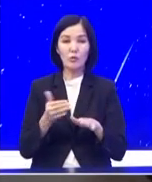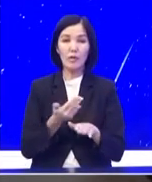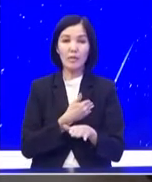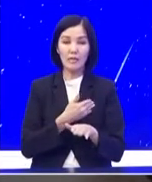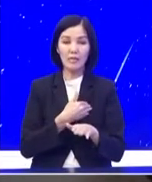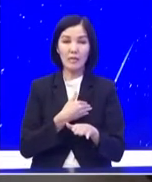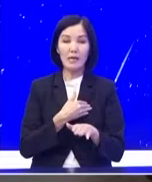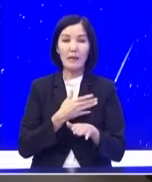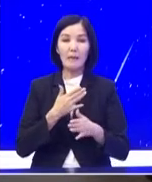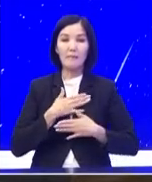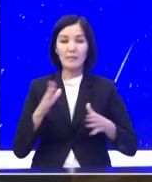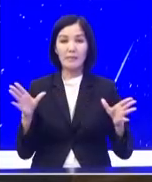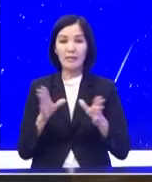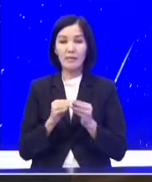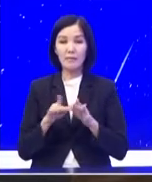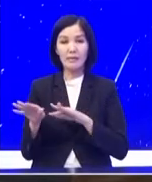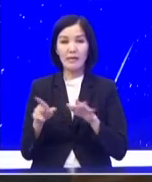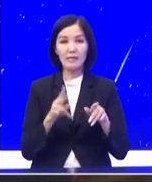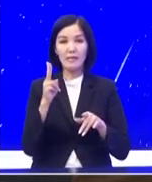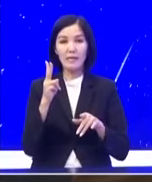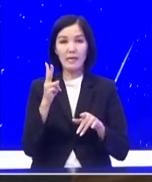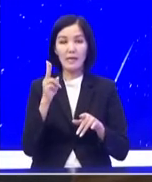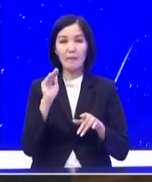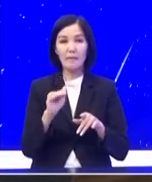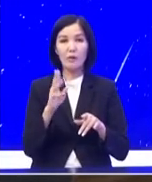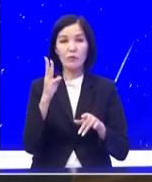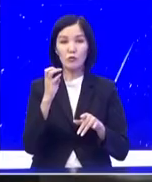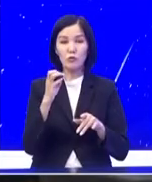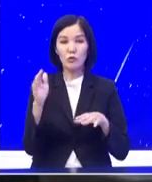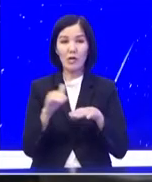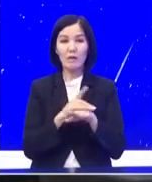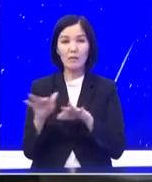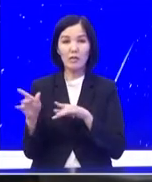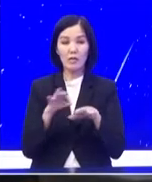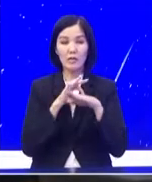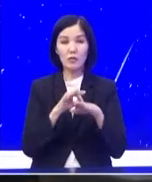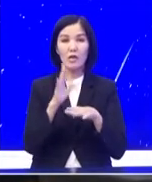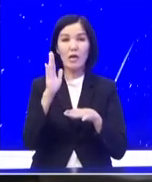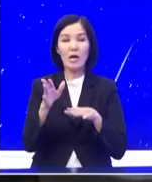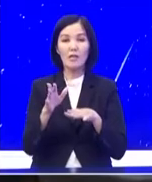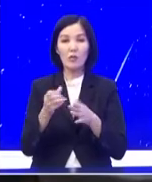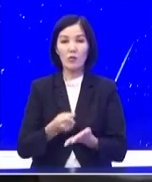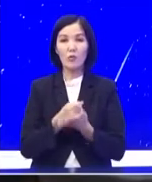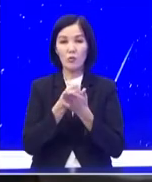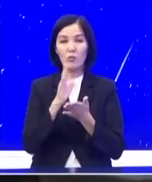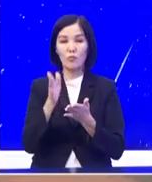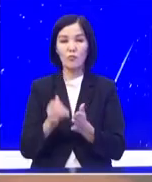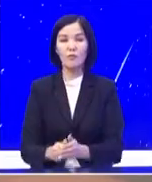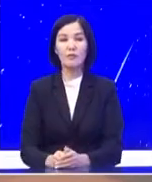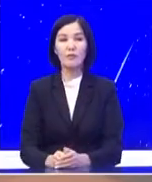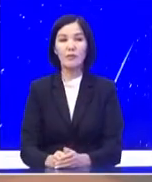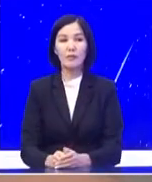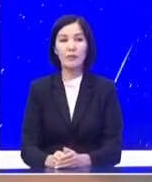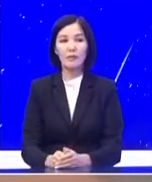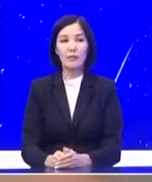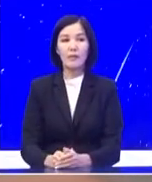«Біз біргеміз» акциясы аясында 2300 қайырымдылық шарасын өткізген. Қоғамдық іске алдағы уақытта да қолдау көрсетпек. Алып